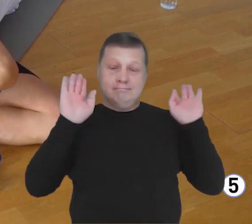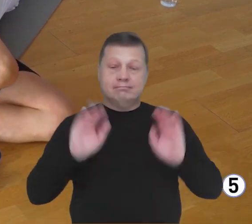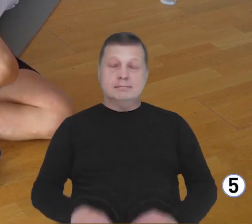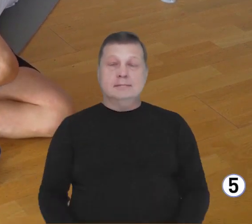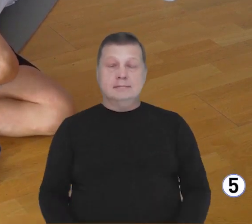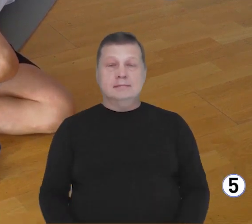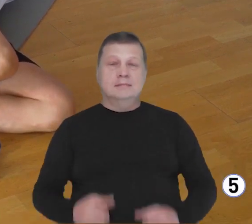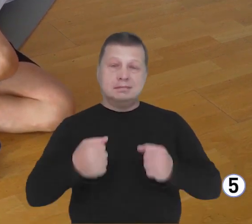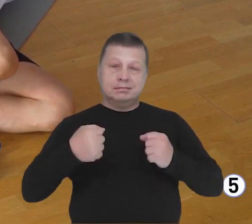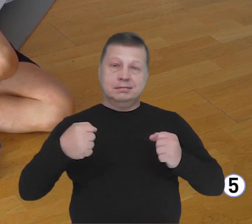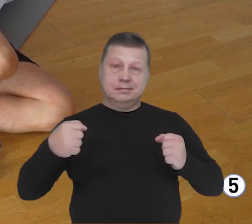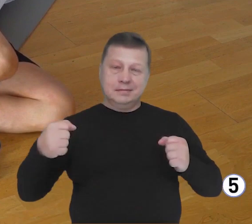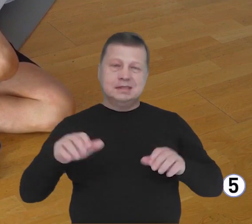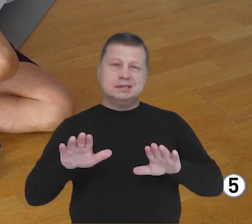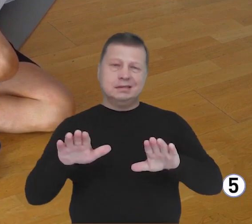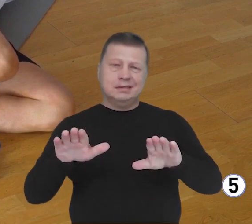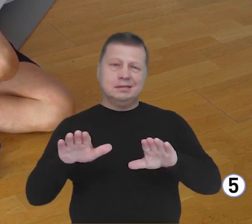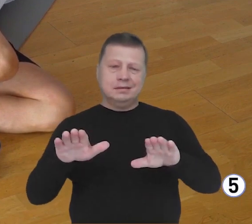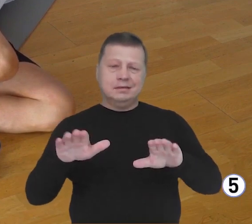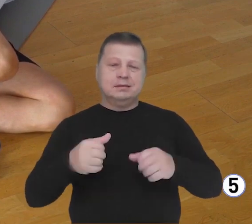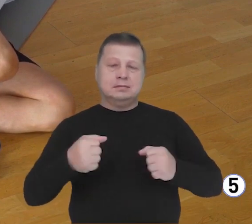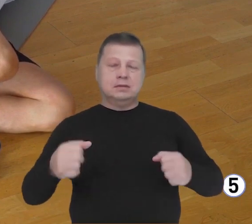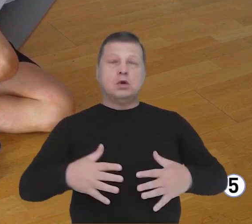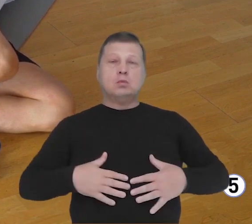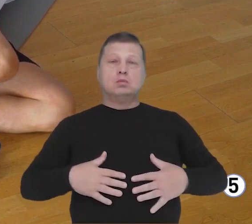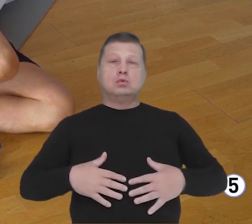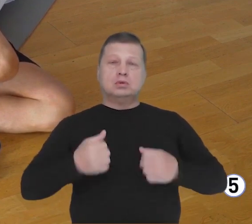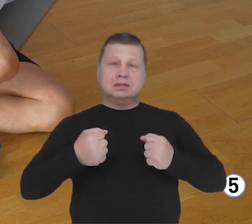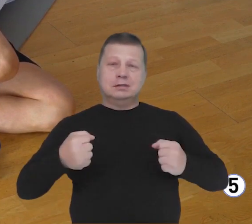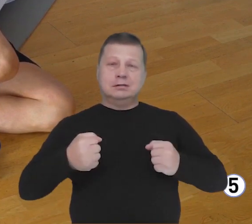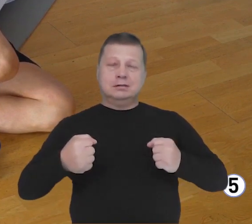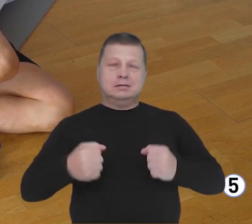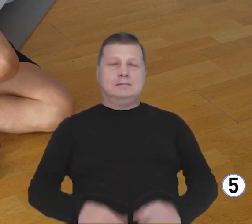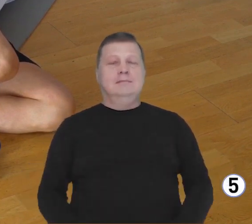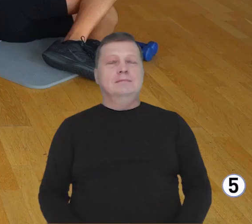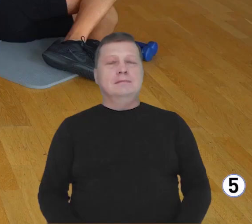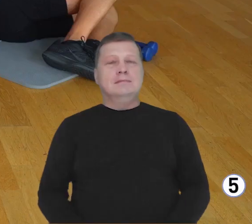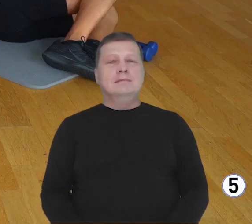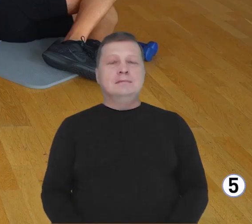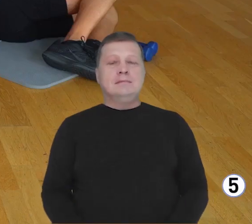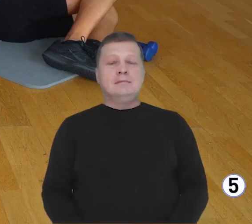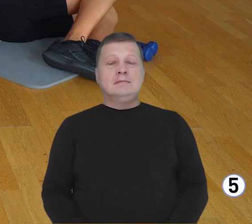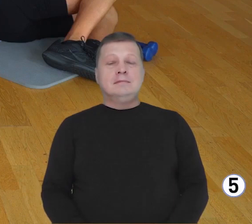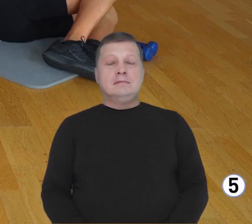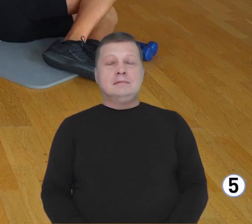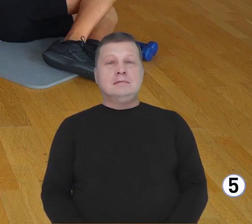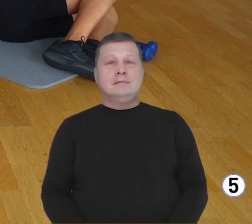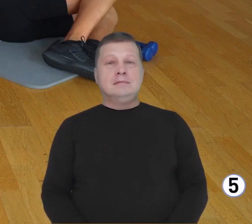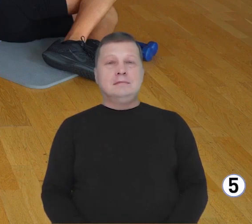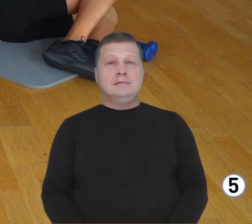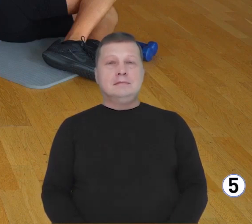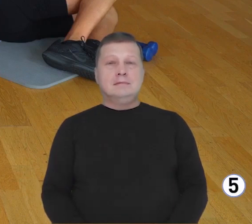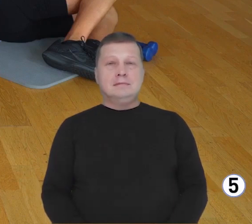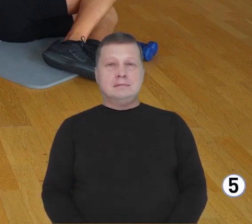na prawą. Wyciągamy, wydłużamy, rozciągamy mięśnie brzucha w tej pozycji.